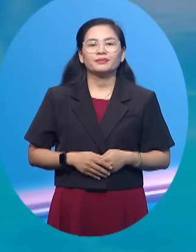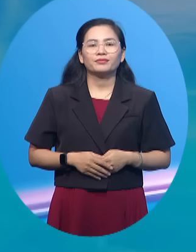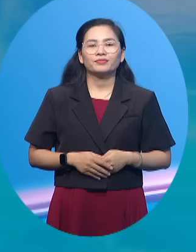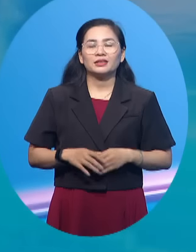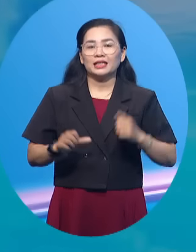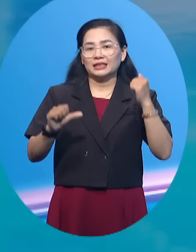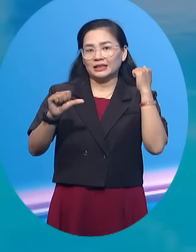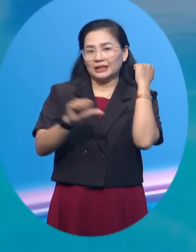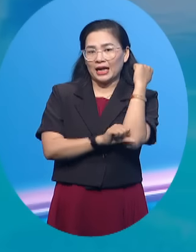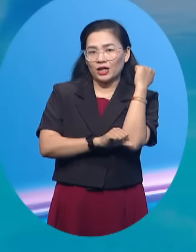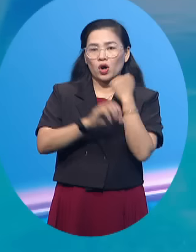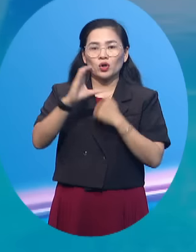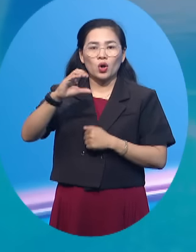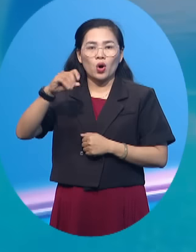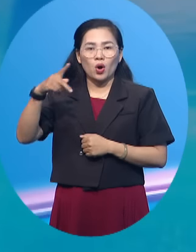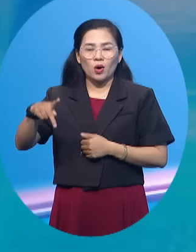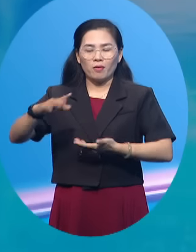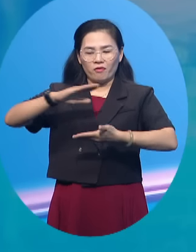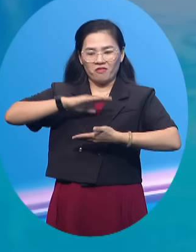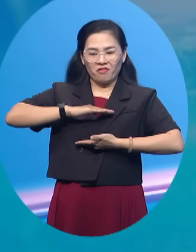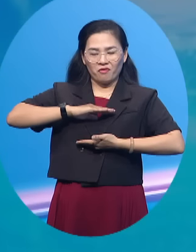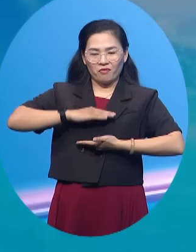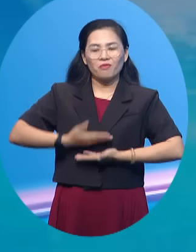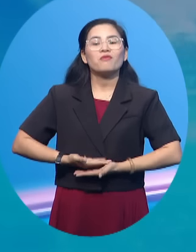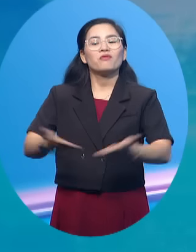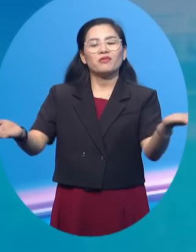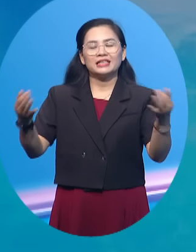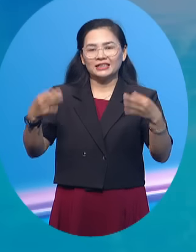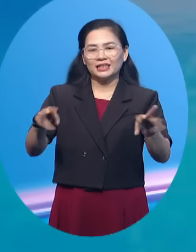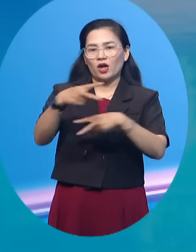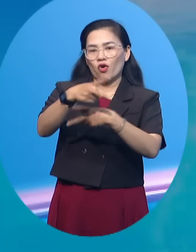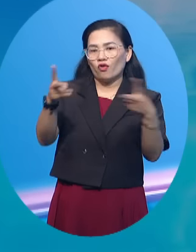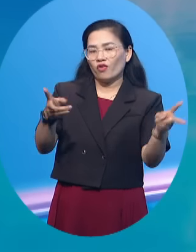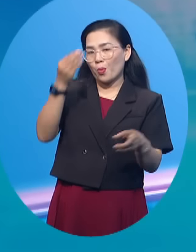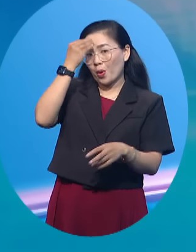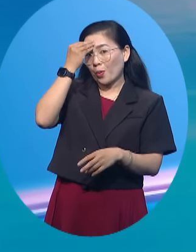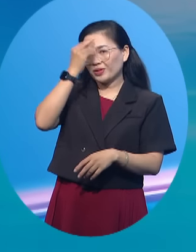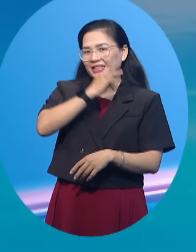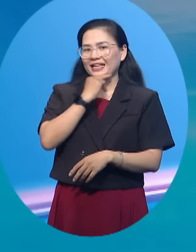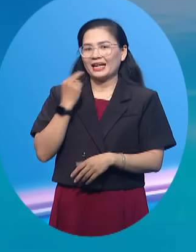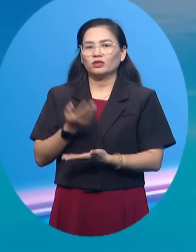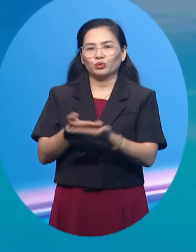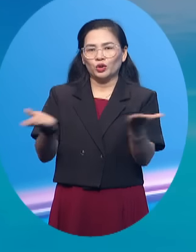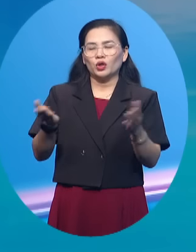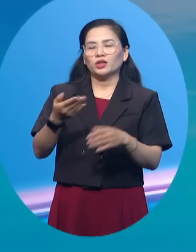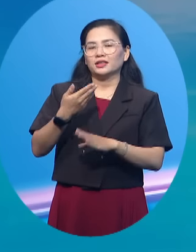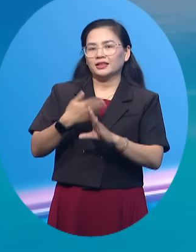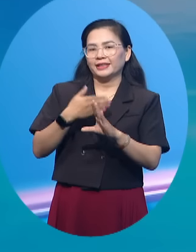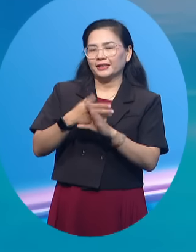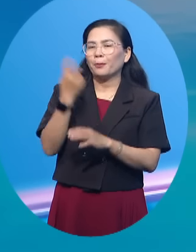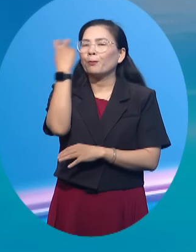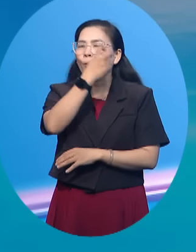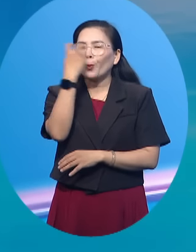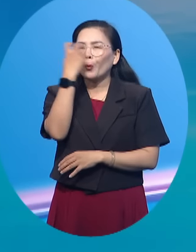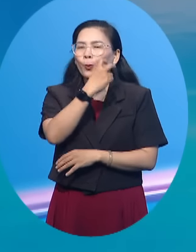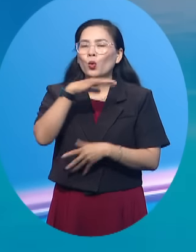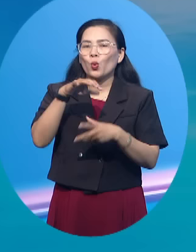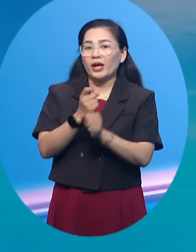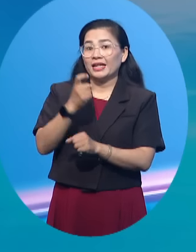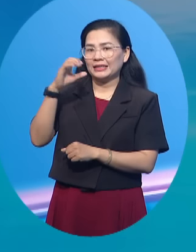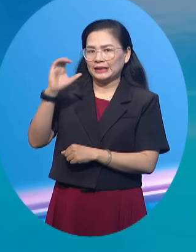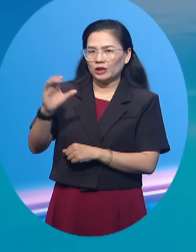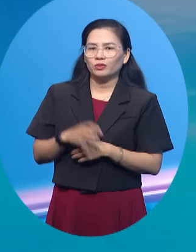Sài Gòn Co-op đã trao tặng phòng học tiếng Anh hiện đại và bộ sách chữ nổi cho các em học sinh khiếm thị trường phổ thông đặc biệt Nguyễn Đình Chiểu. Đây là hoạt